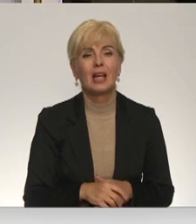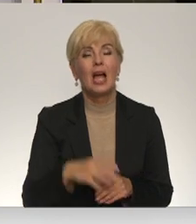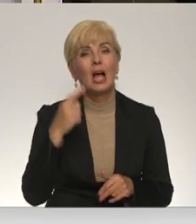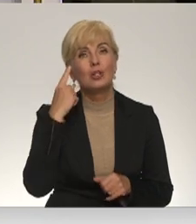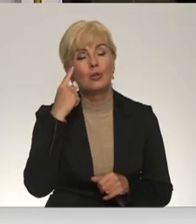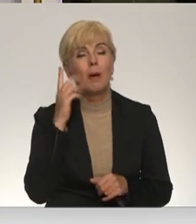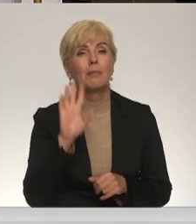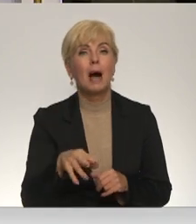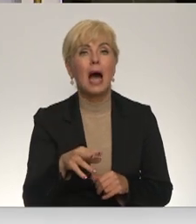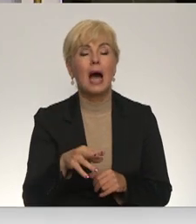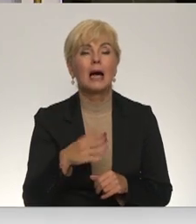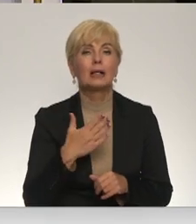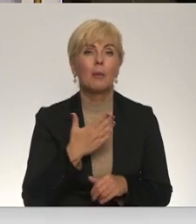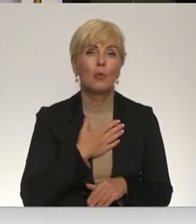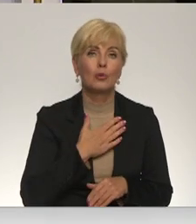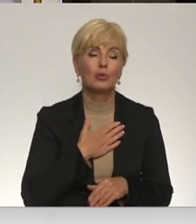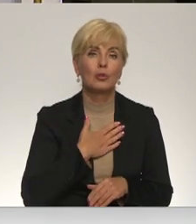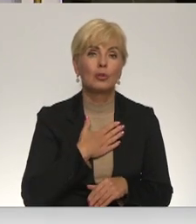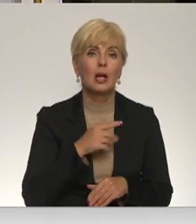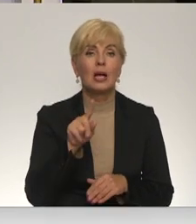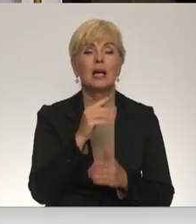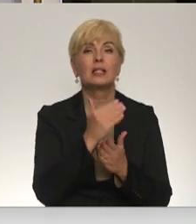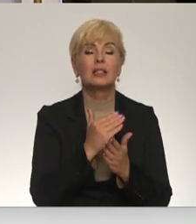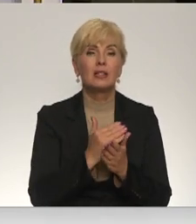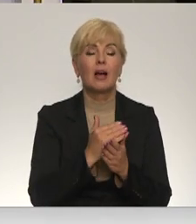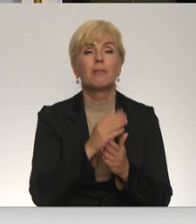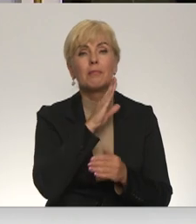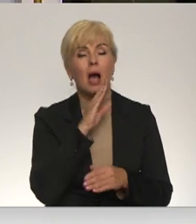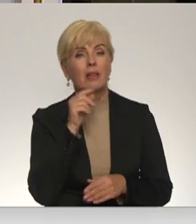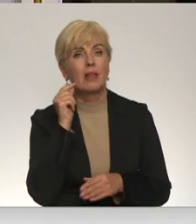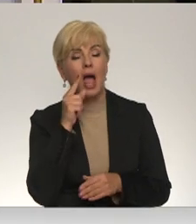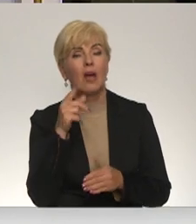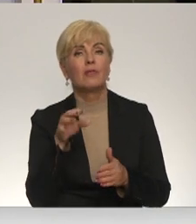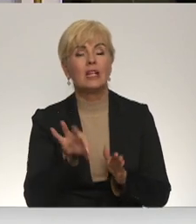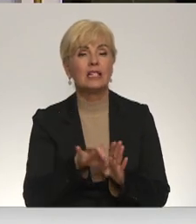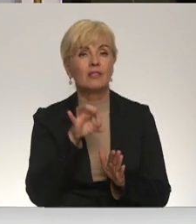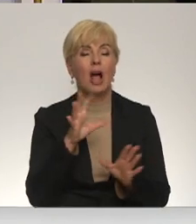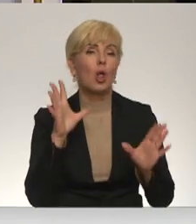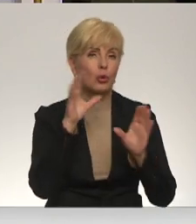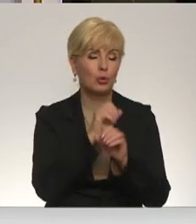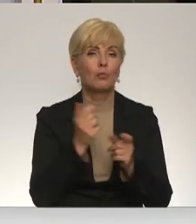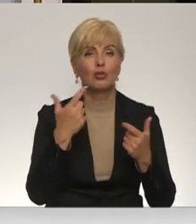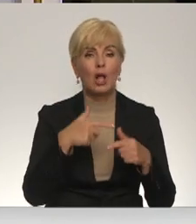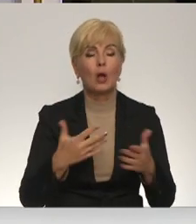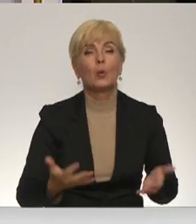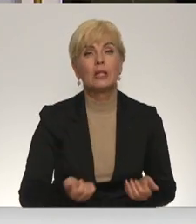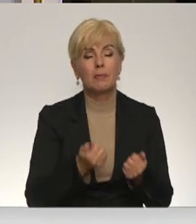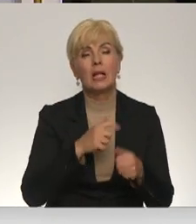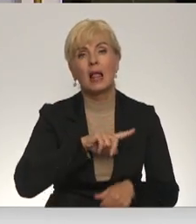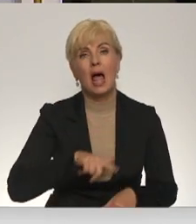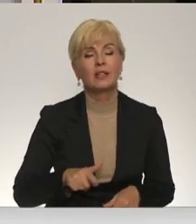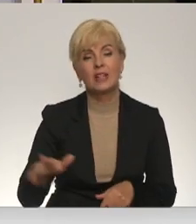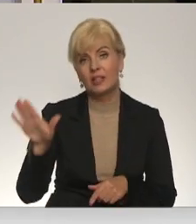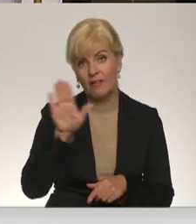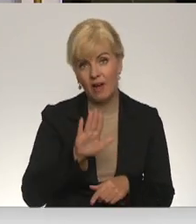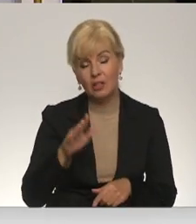prasam atsanoviem, kad mūsu satversmes tēvu un mātes izvēlējās šo tumšo laiku, lai dibinātu Latvijas valsti. Un tad